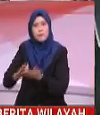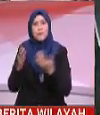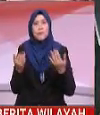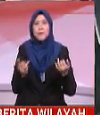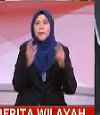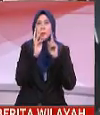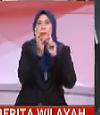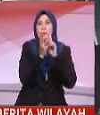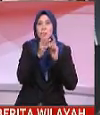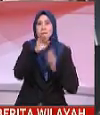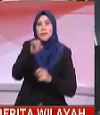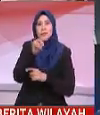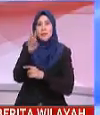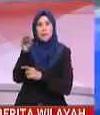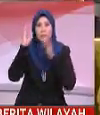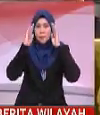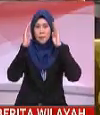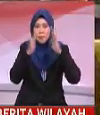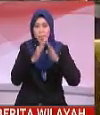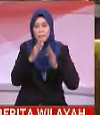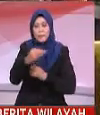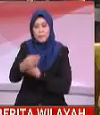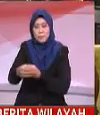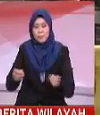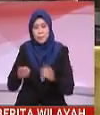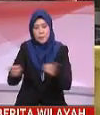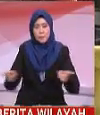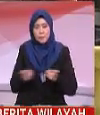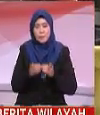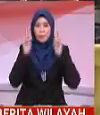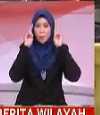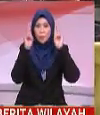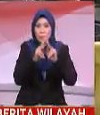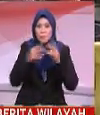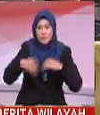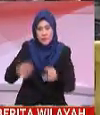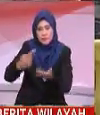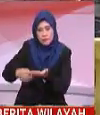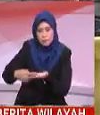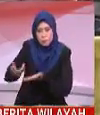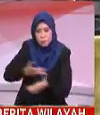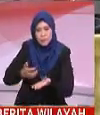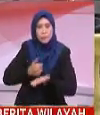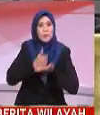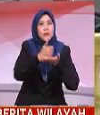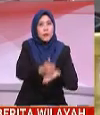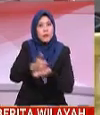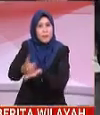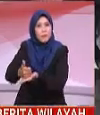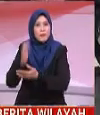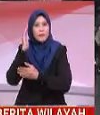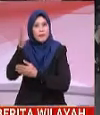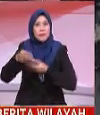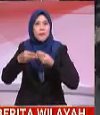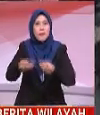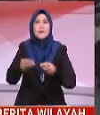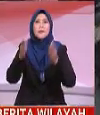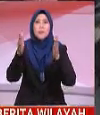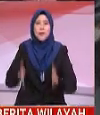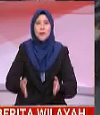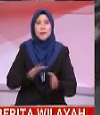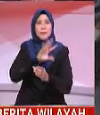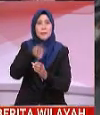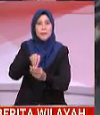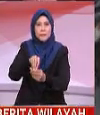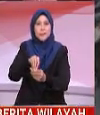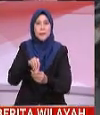Kebajikan Masyarakat JKM Pahang dan Pejabat Daerah Kuantan masih berbincang bantuan selanjutnya yang akan diberi kepada penduduk